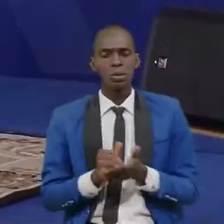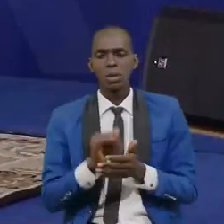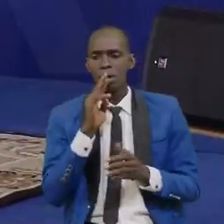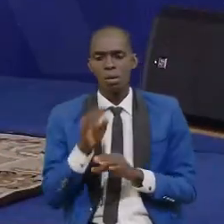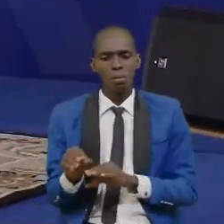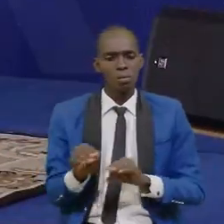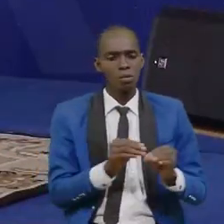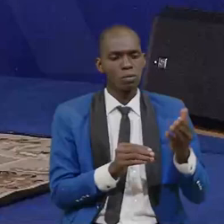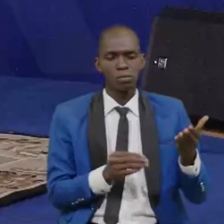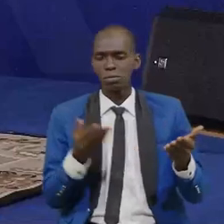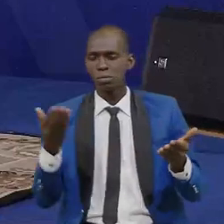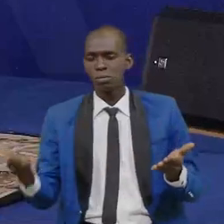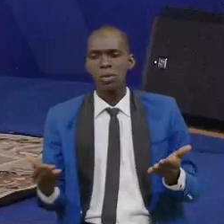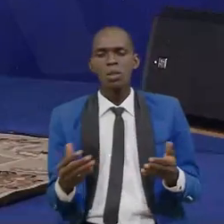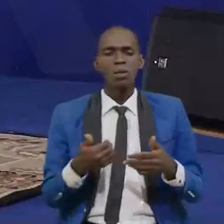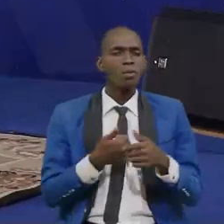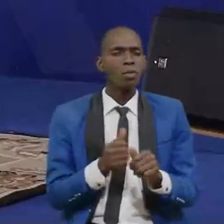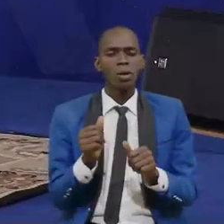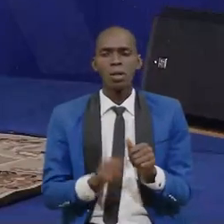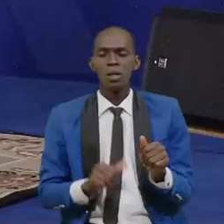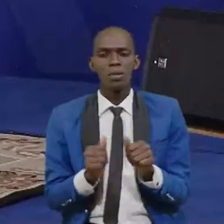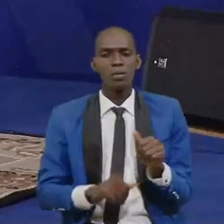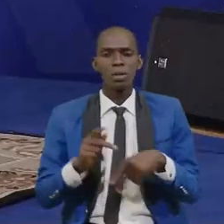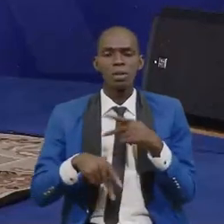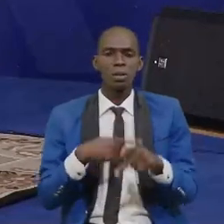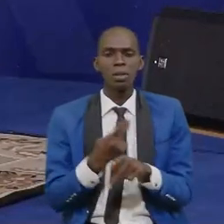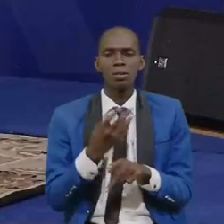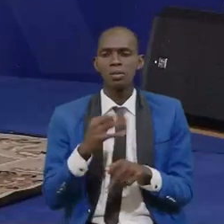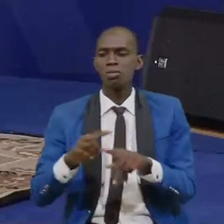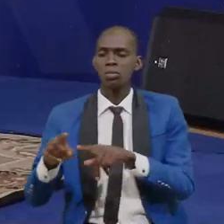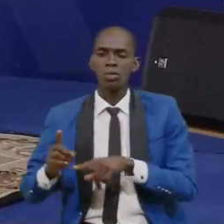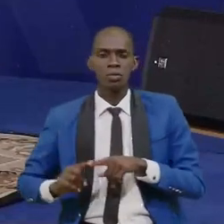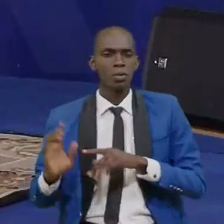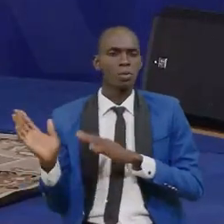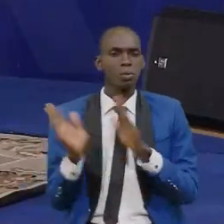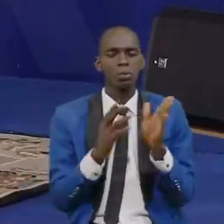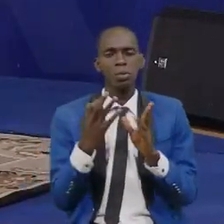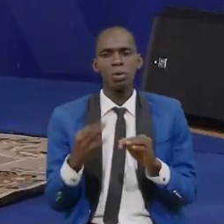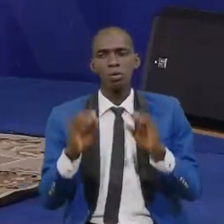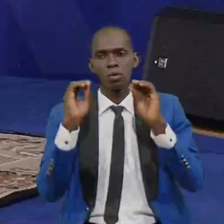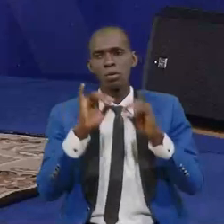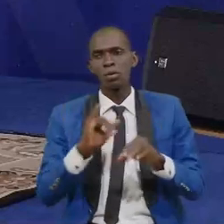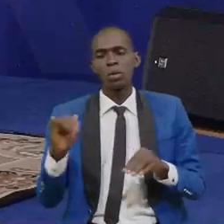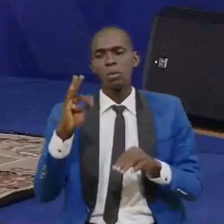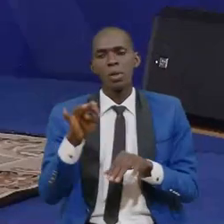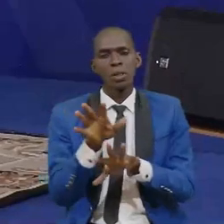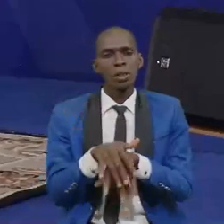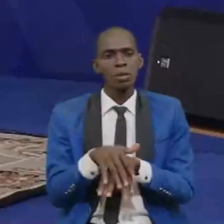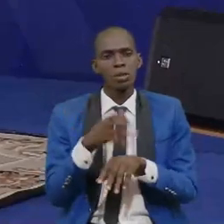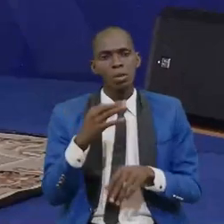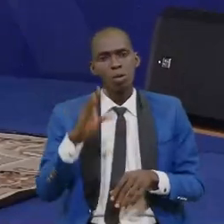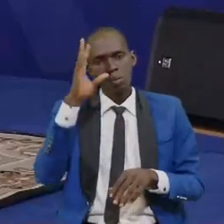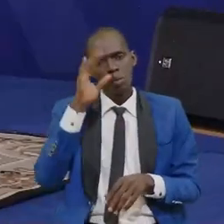flottant et emportés à tout vent de doctrine, par la tromperie des hommes, par leur ruse dans les moyens